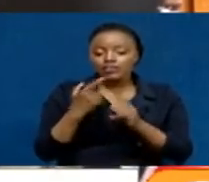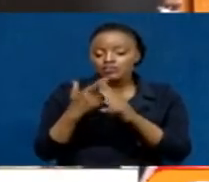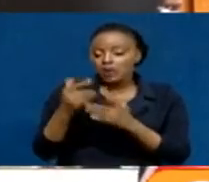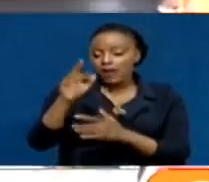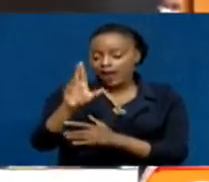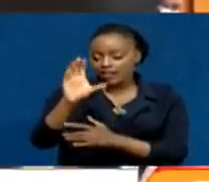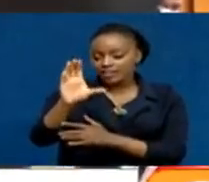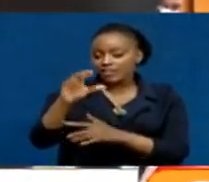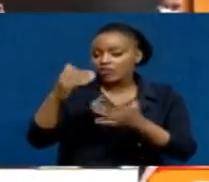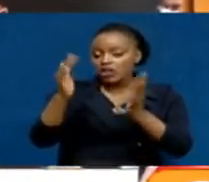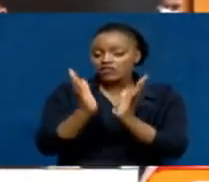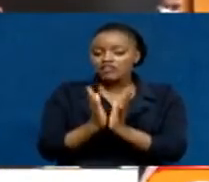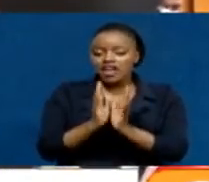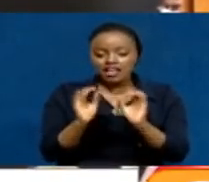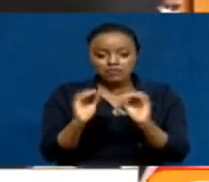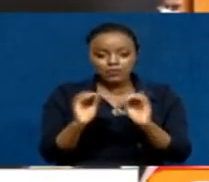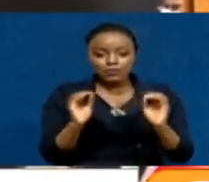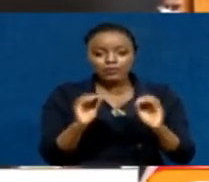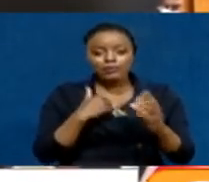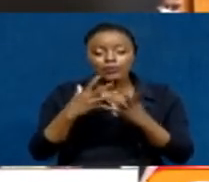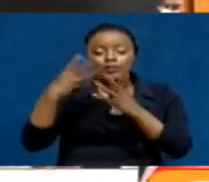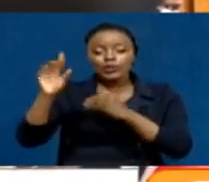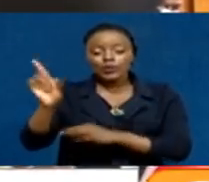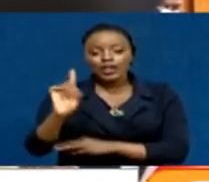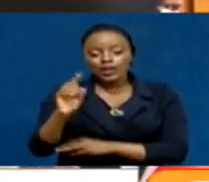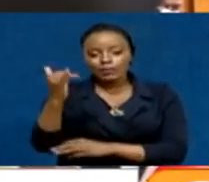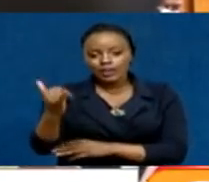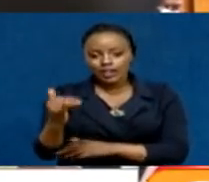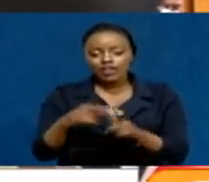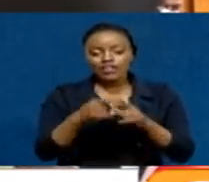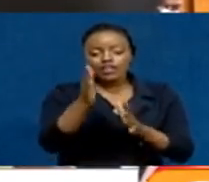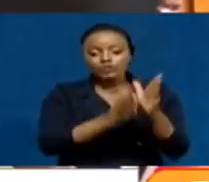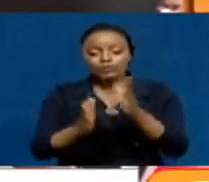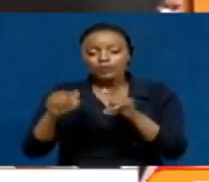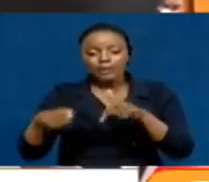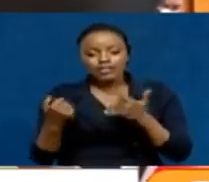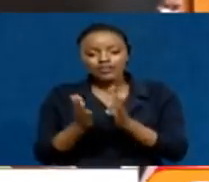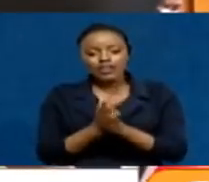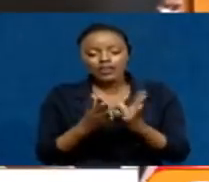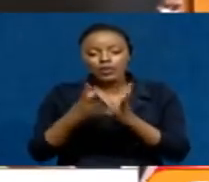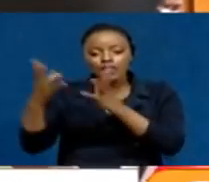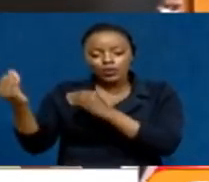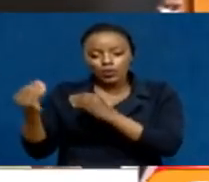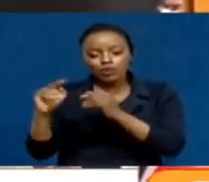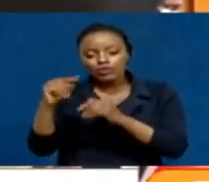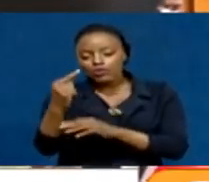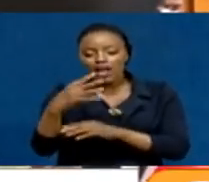Valley. Mimi nikitoka hapa nitaenda kule Nairobi nikijitayarisha. Nitaenda leave